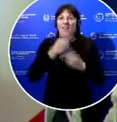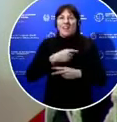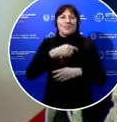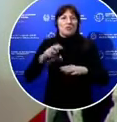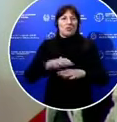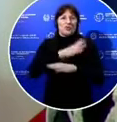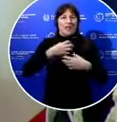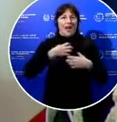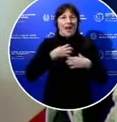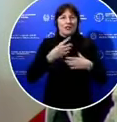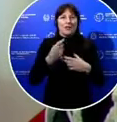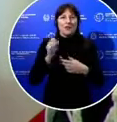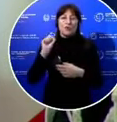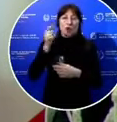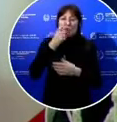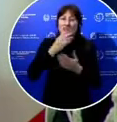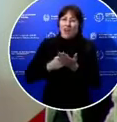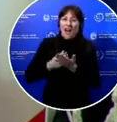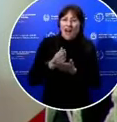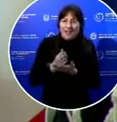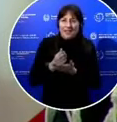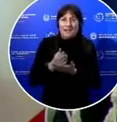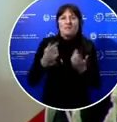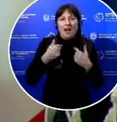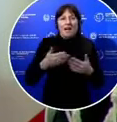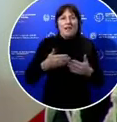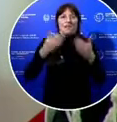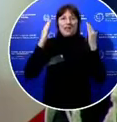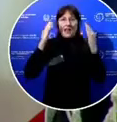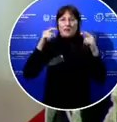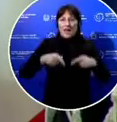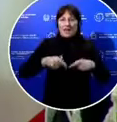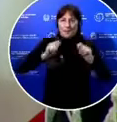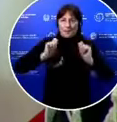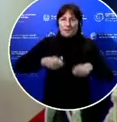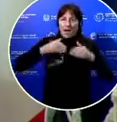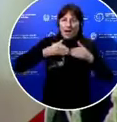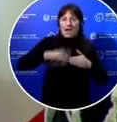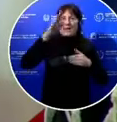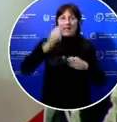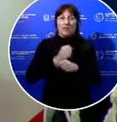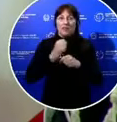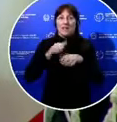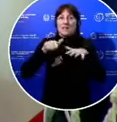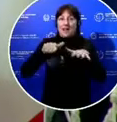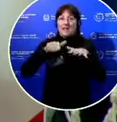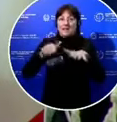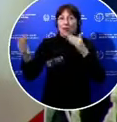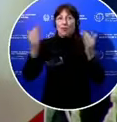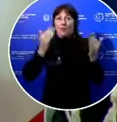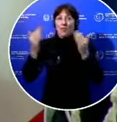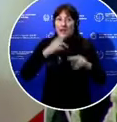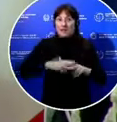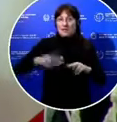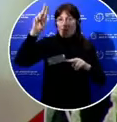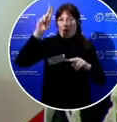emozionato perché dopo ben 12 anni ho l'onore di poter dare finalmente avvio ai lavori di questa 6ª conferenza nazionale sulle